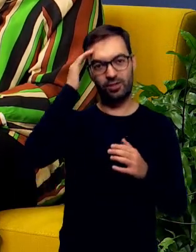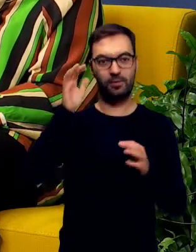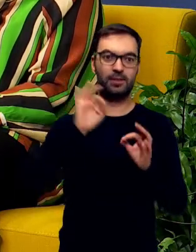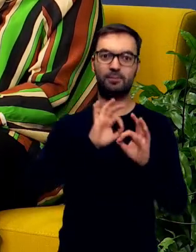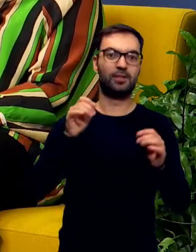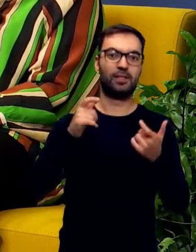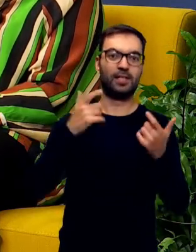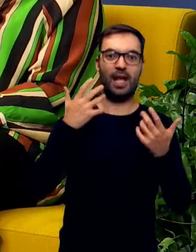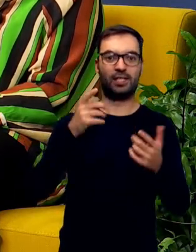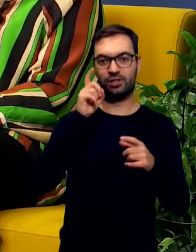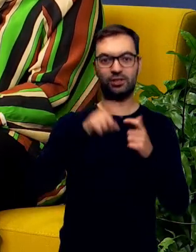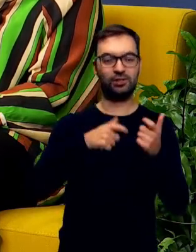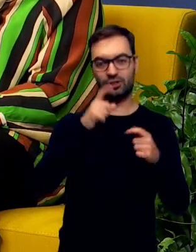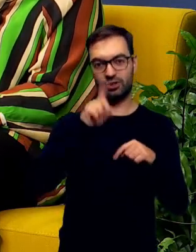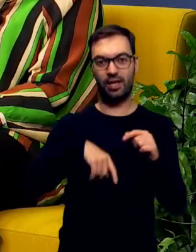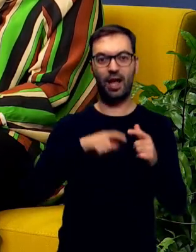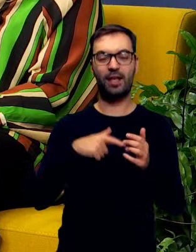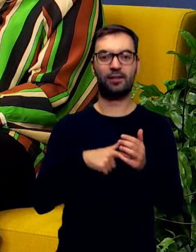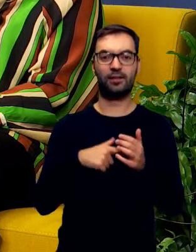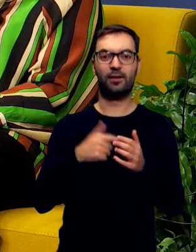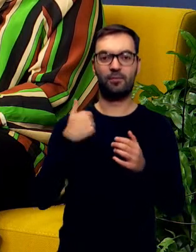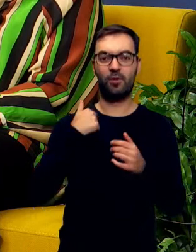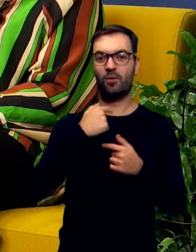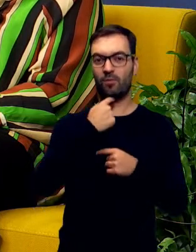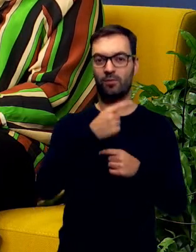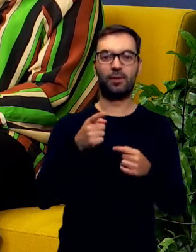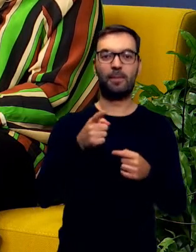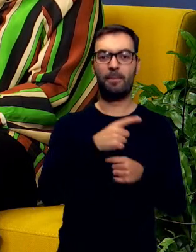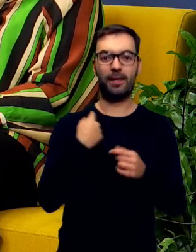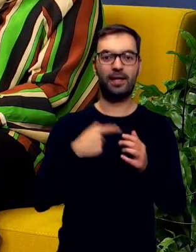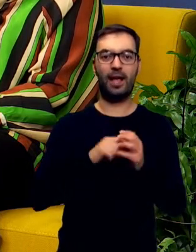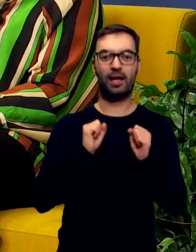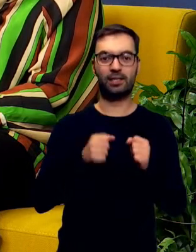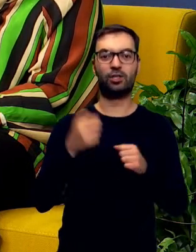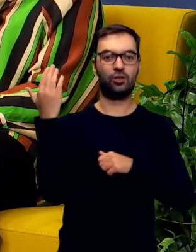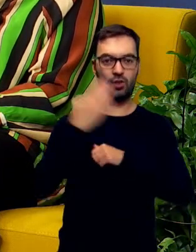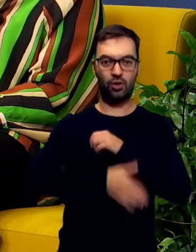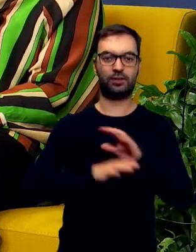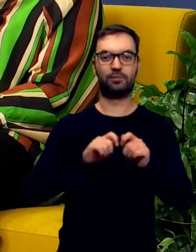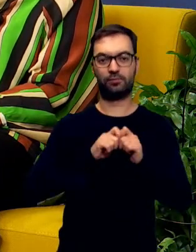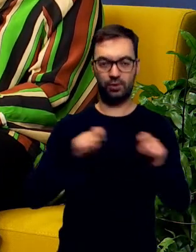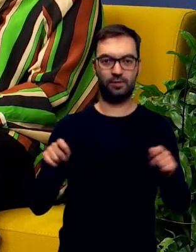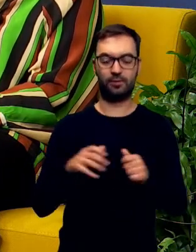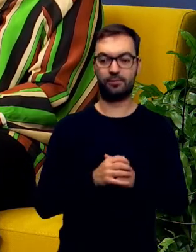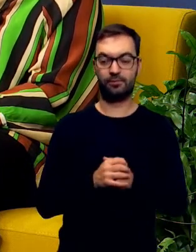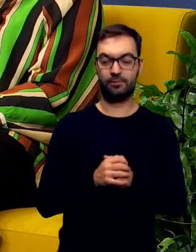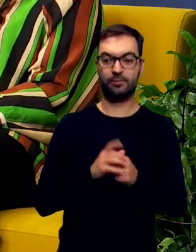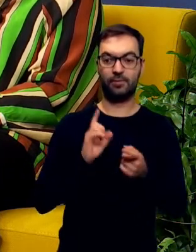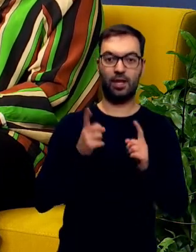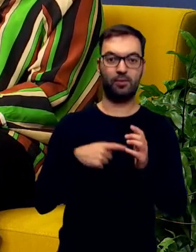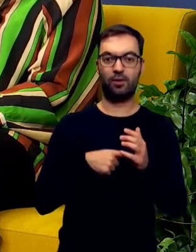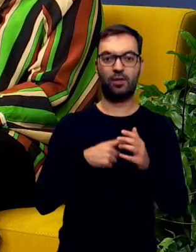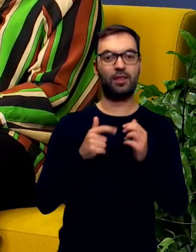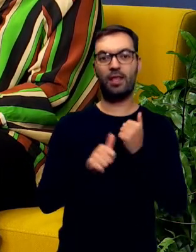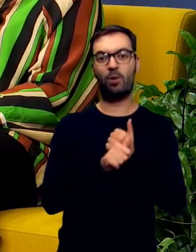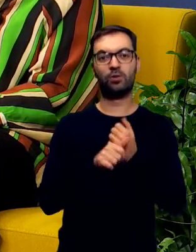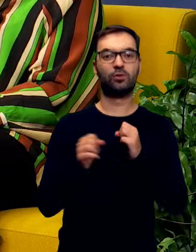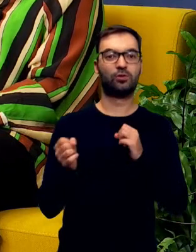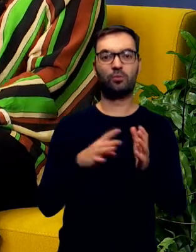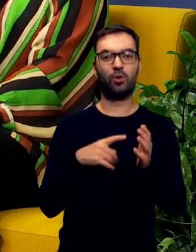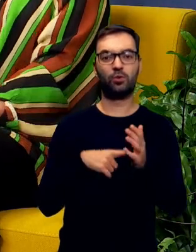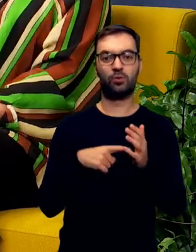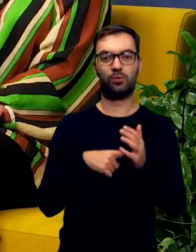jakiejś takiej złej woli. Natomiast no, było powiedziane, prawda, że my tą akcję kończymy, przerywamy, albo w nieuzasadniony